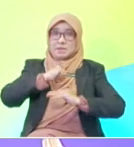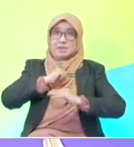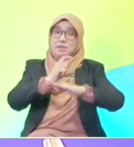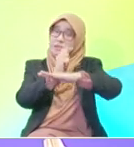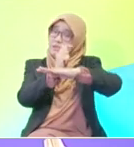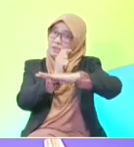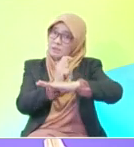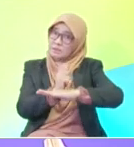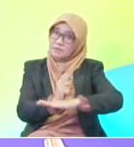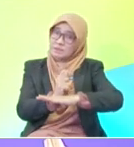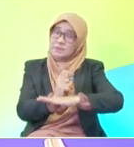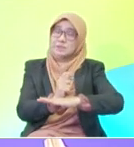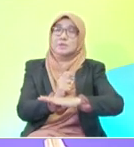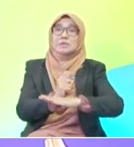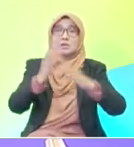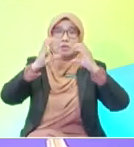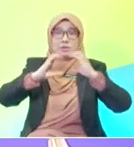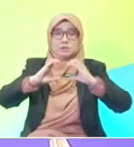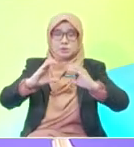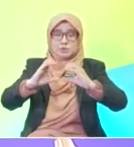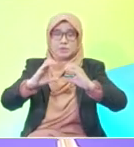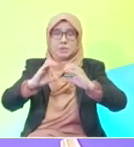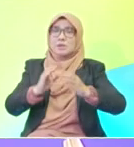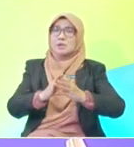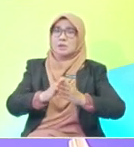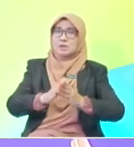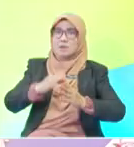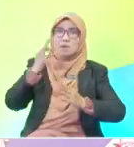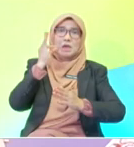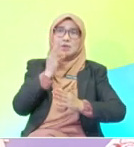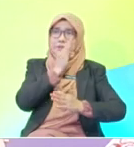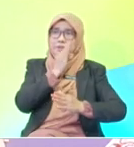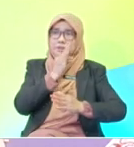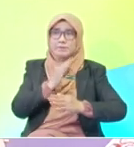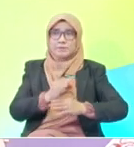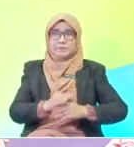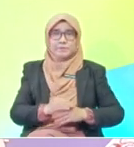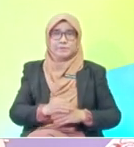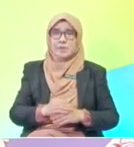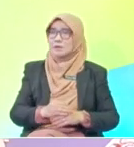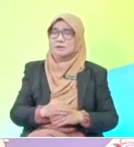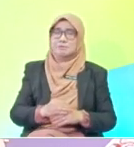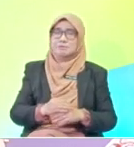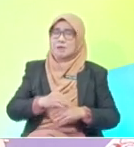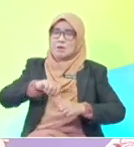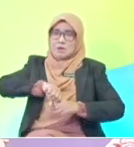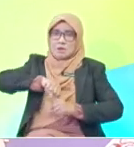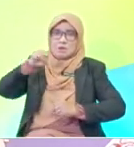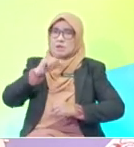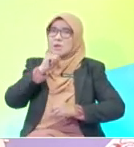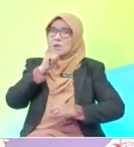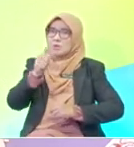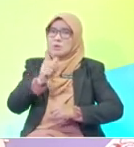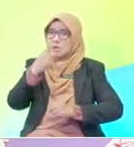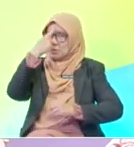Benar, cikgu. Okey, cuba Abang Fizi pakaikan keris. Ya. Keris bukan untuk disimpan. Menjual aku